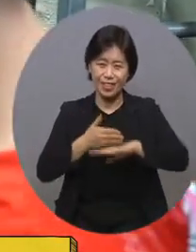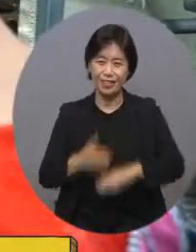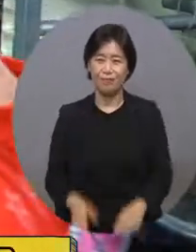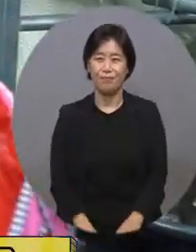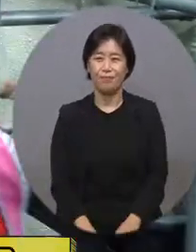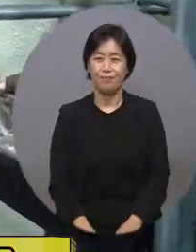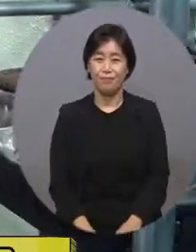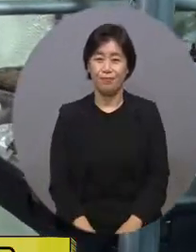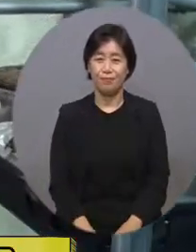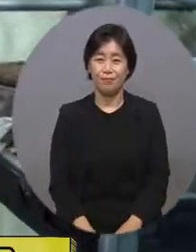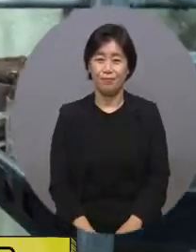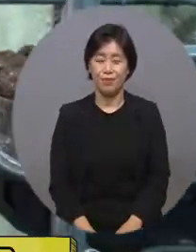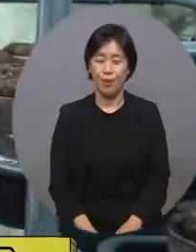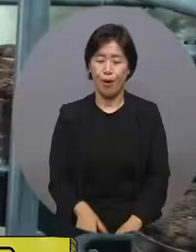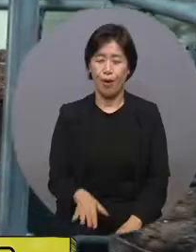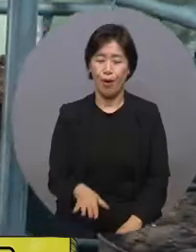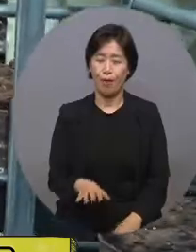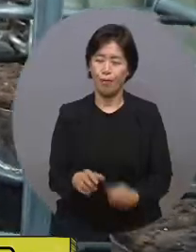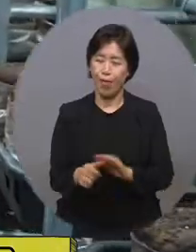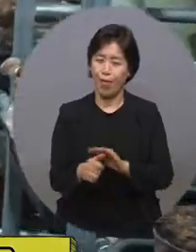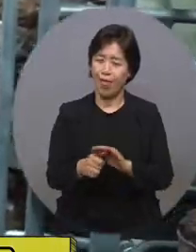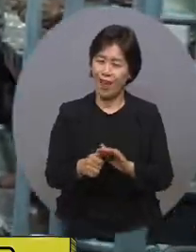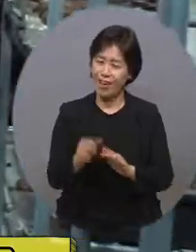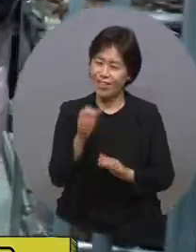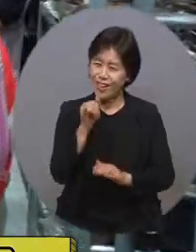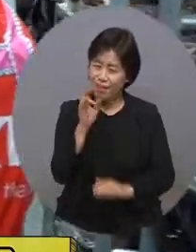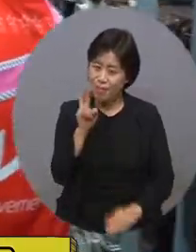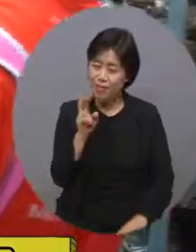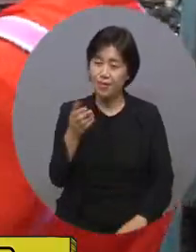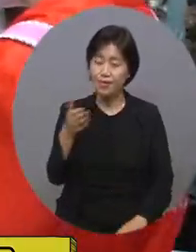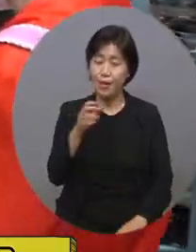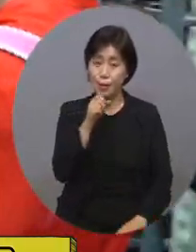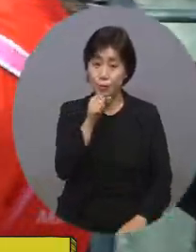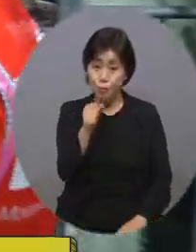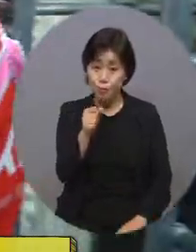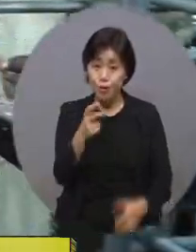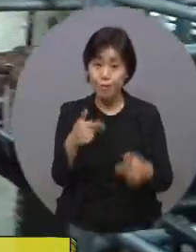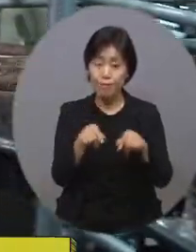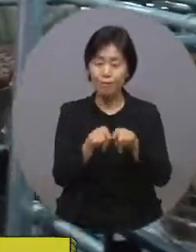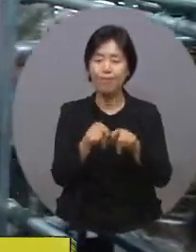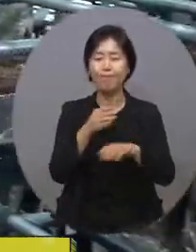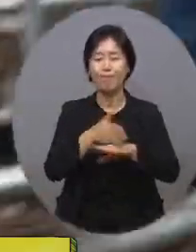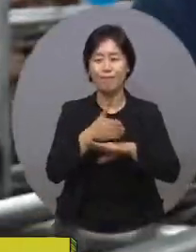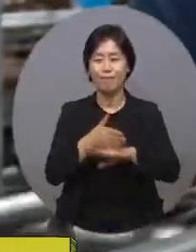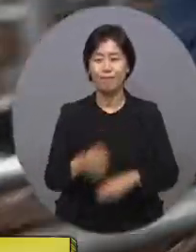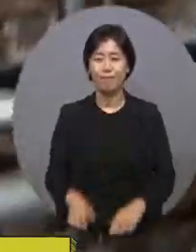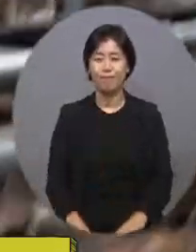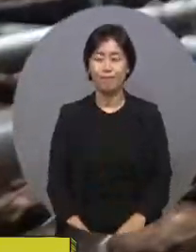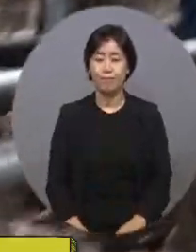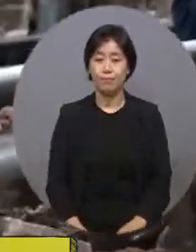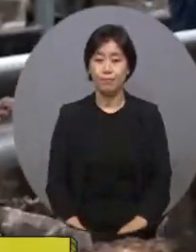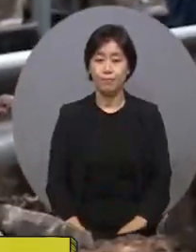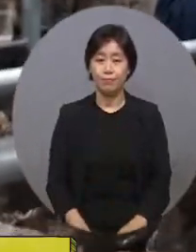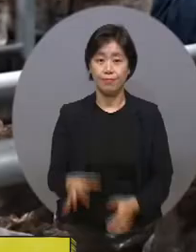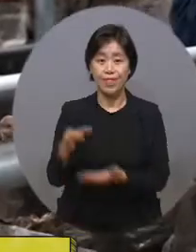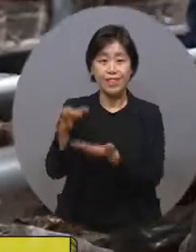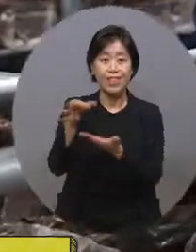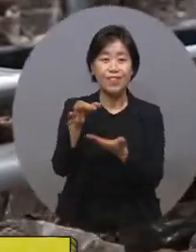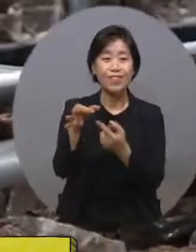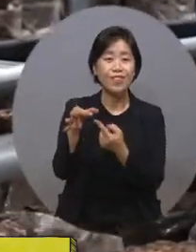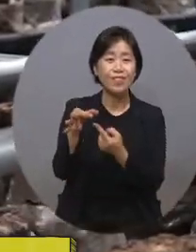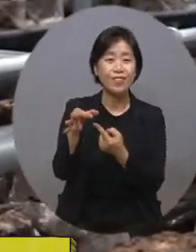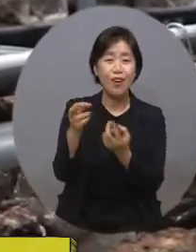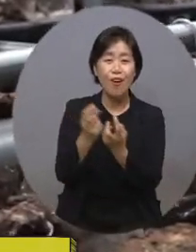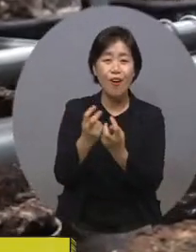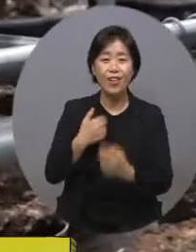네. 쑥스러우셨을 텐데 인터뷰해 주셔서 너무 감사드려요. 버섯. 이거는 어떻게 해야 되나요, 선생님?